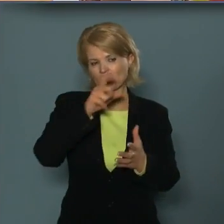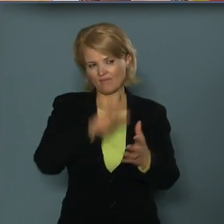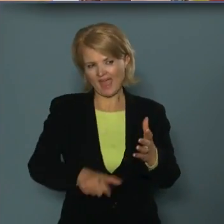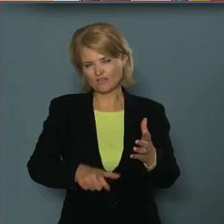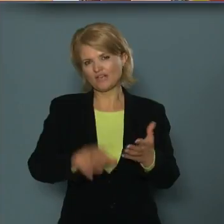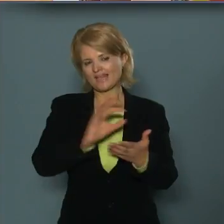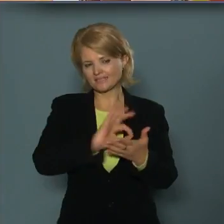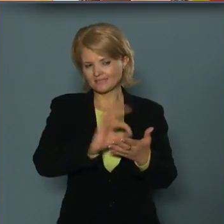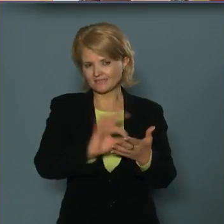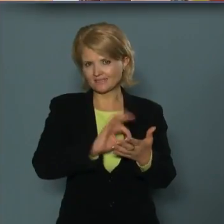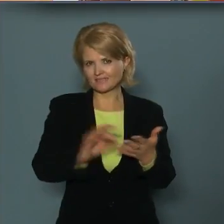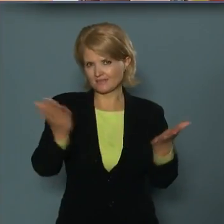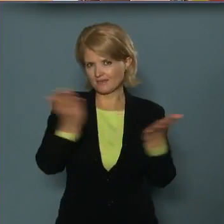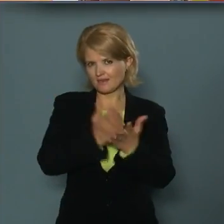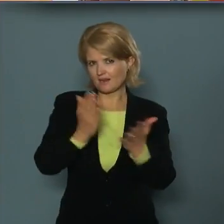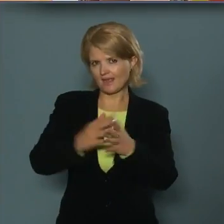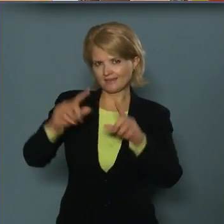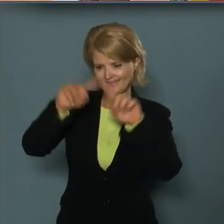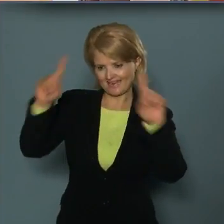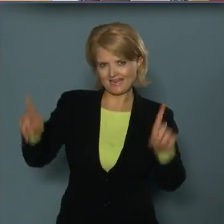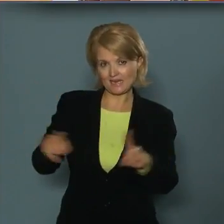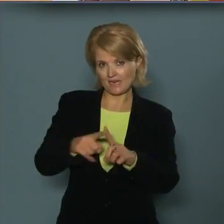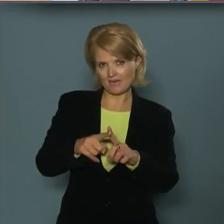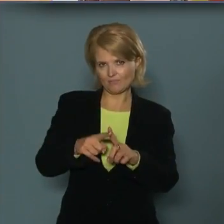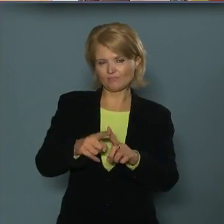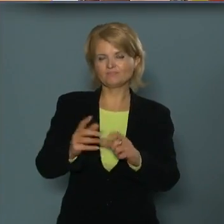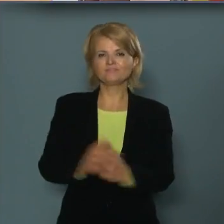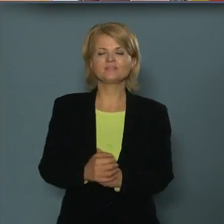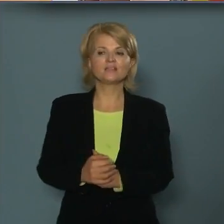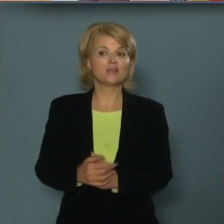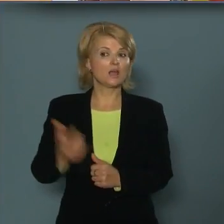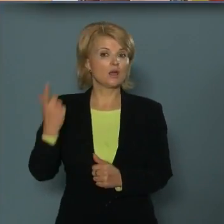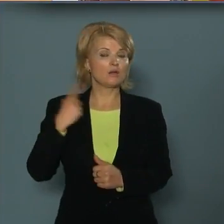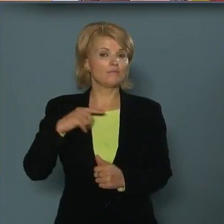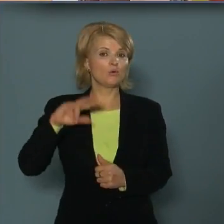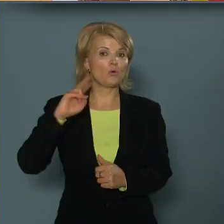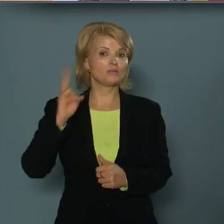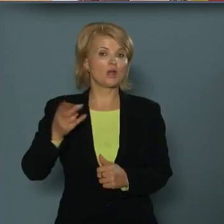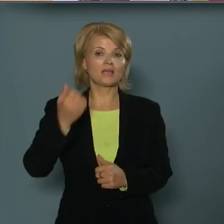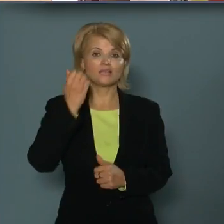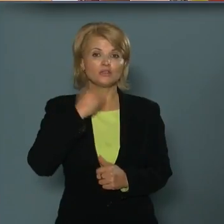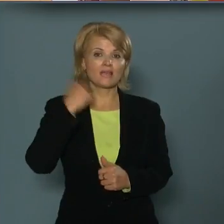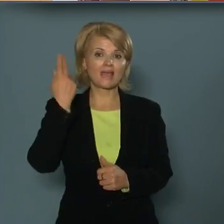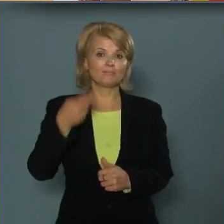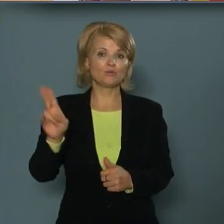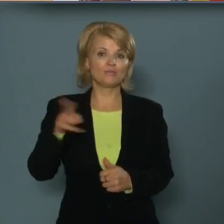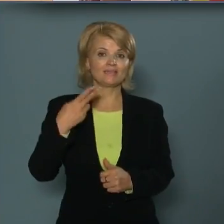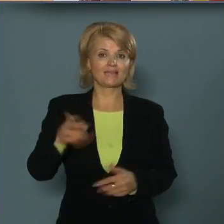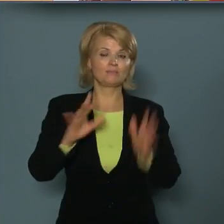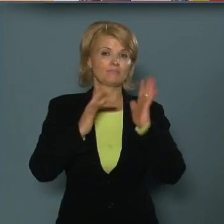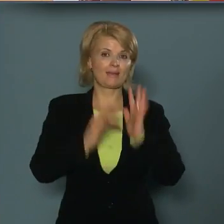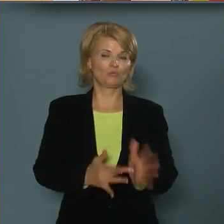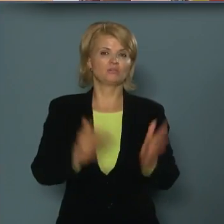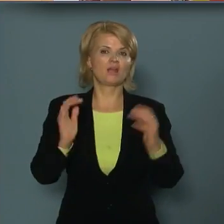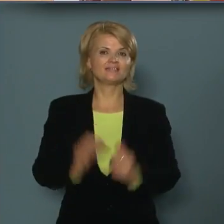vagy prózához, de olyan is volt, aki külön csak a saját művészetét mutatta